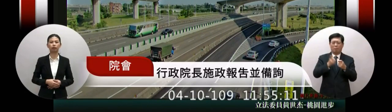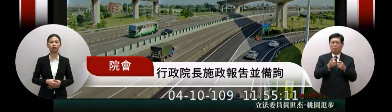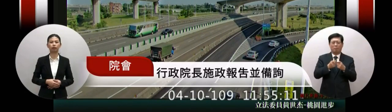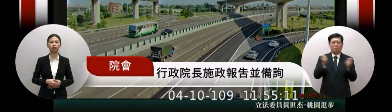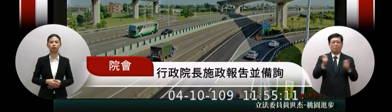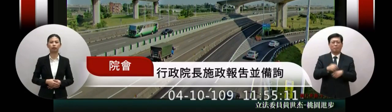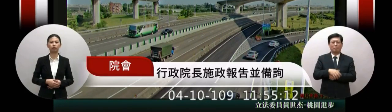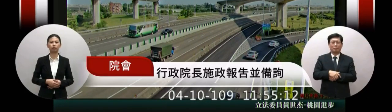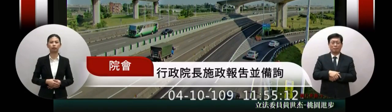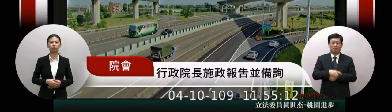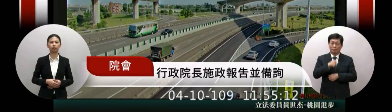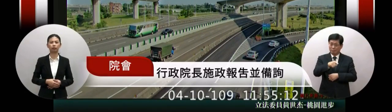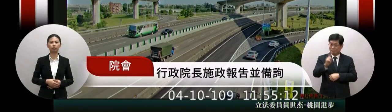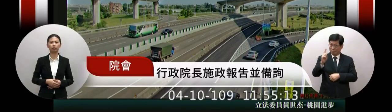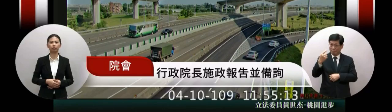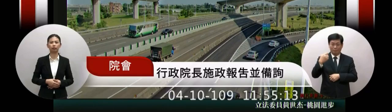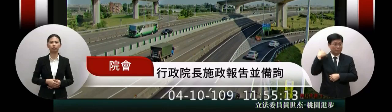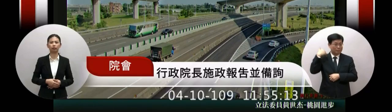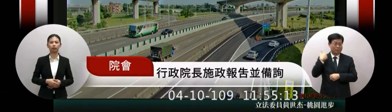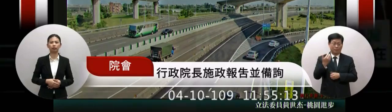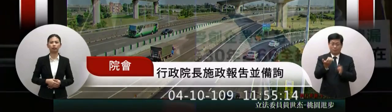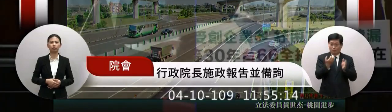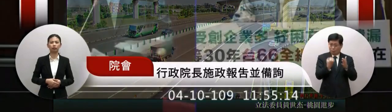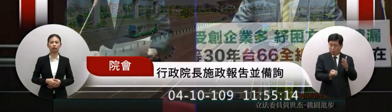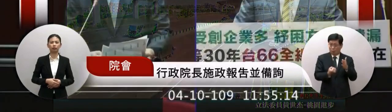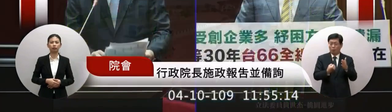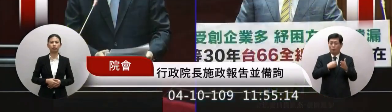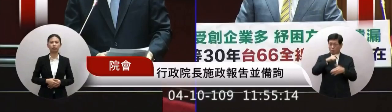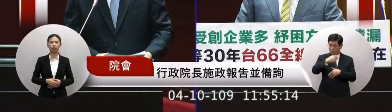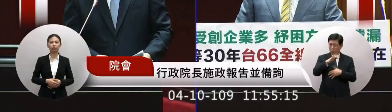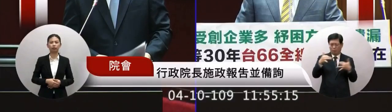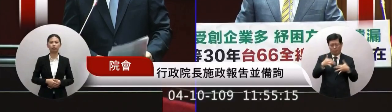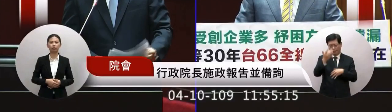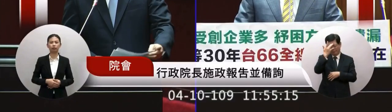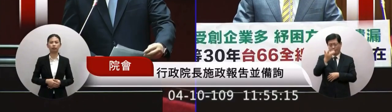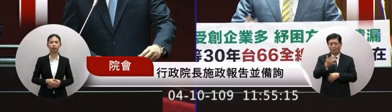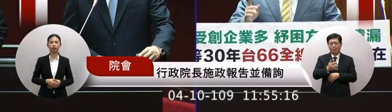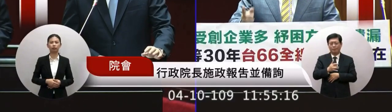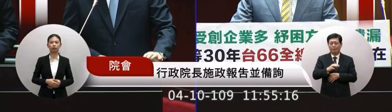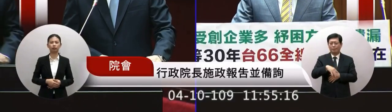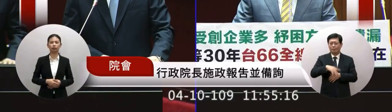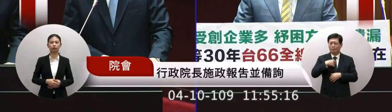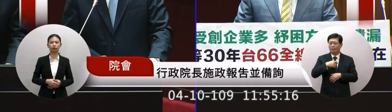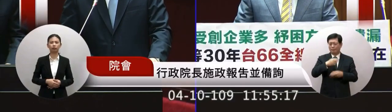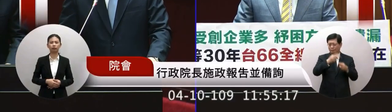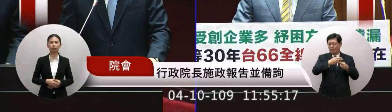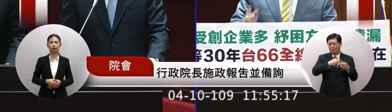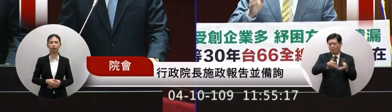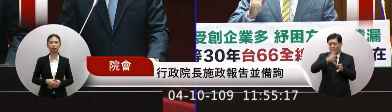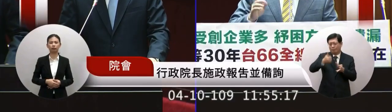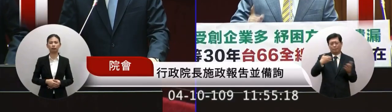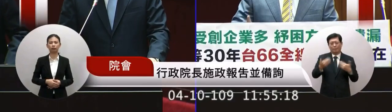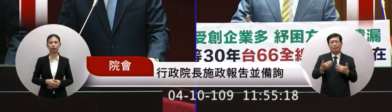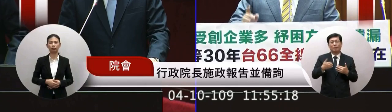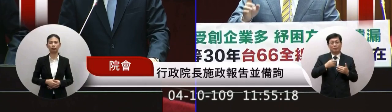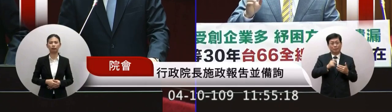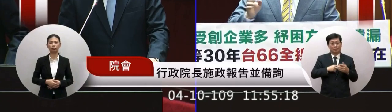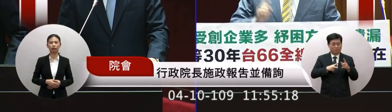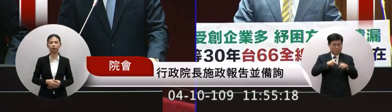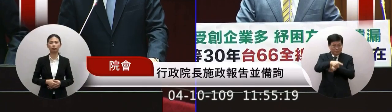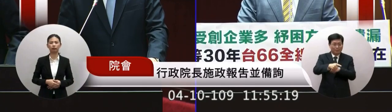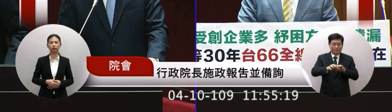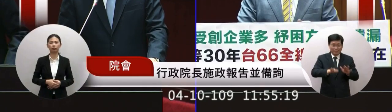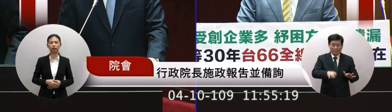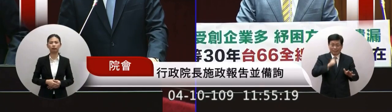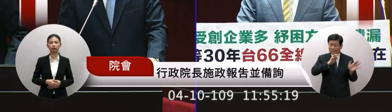了那这个当然是因为当初预留的关系，后面有一些问题那我相信部长也很清楚，所以我们直接跳到我